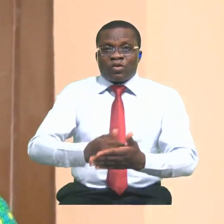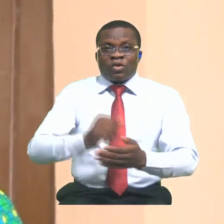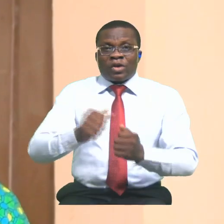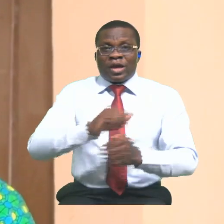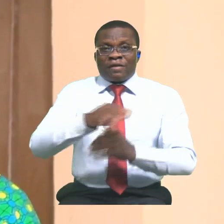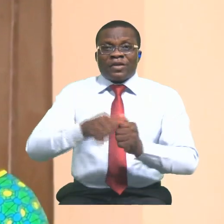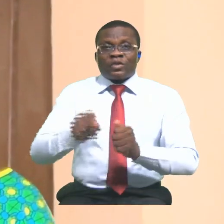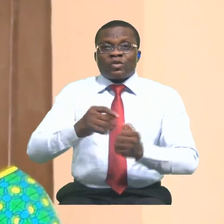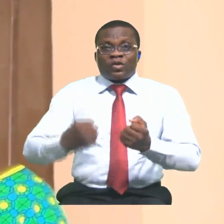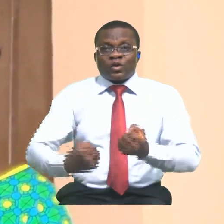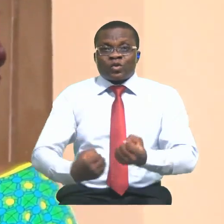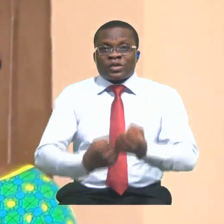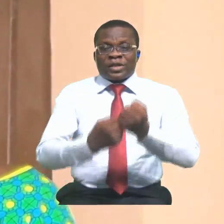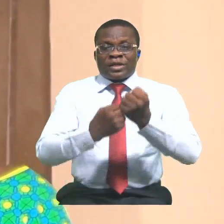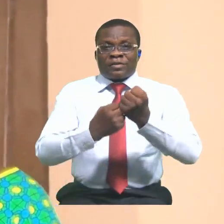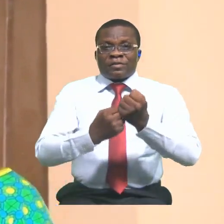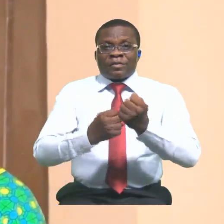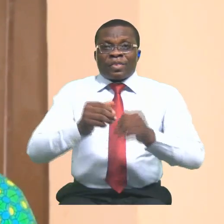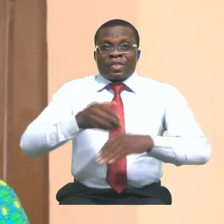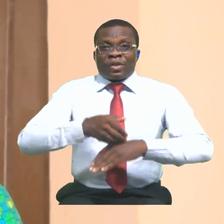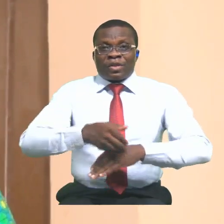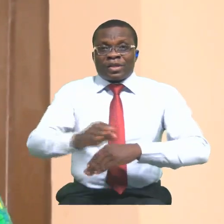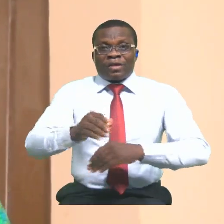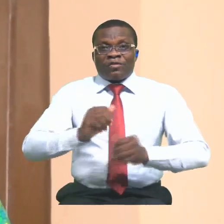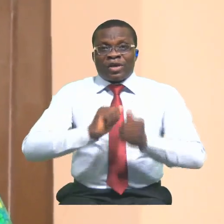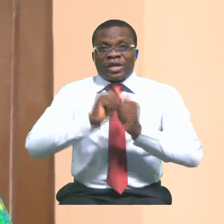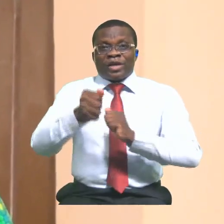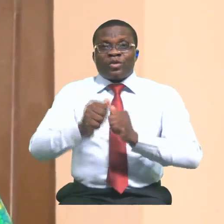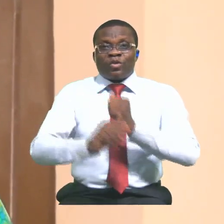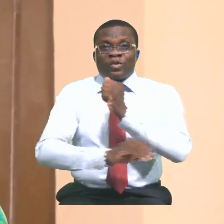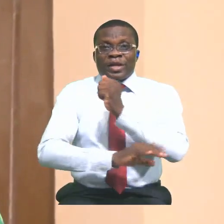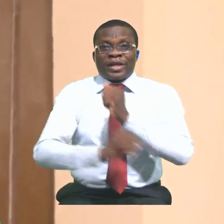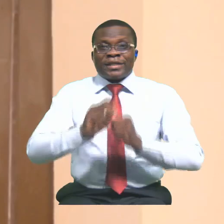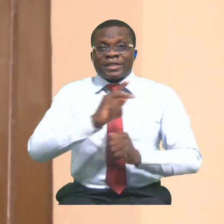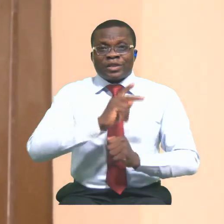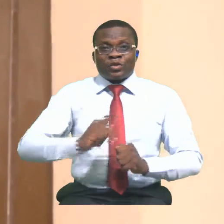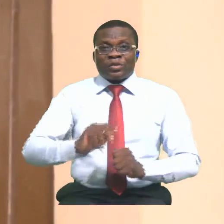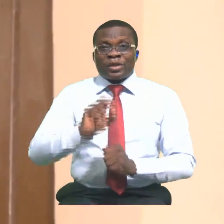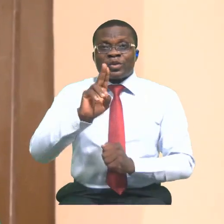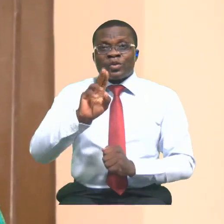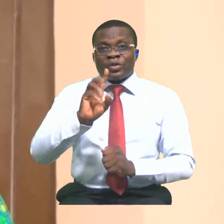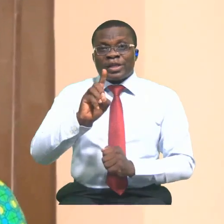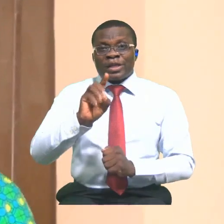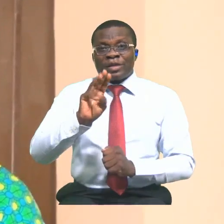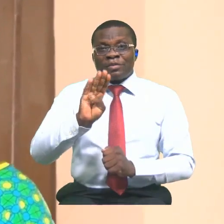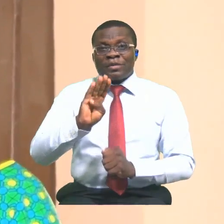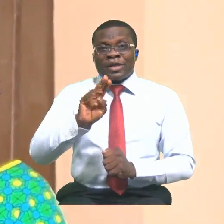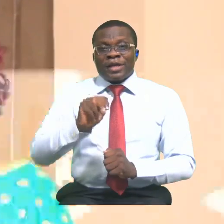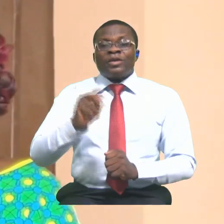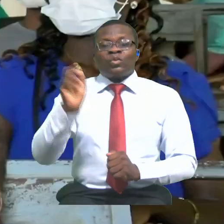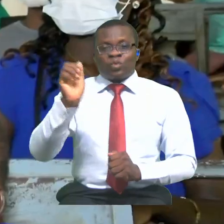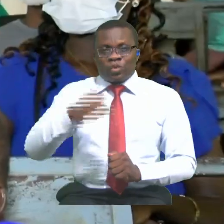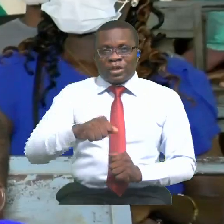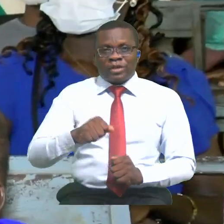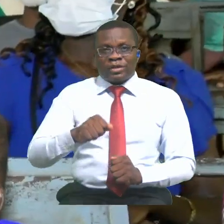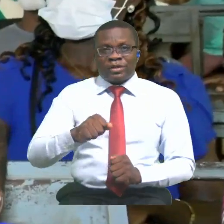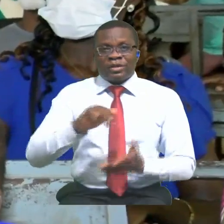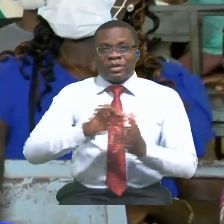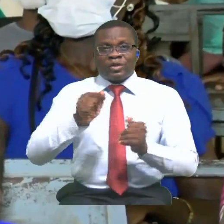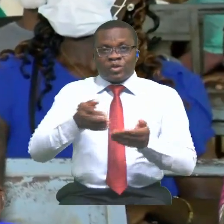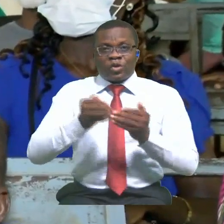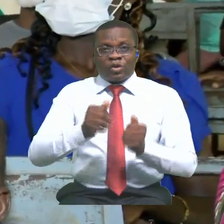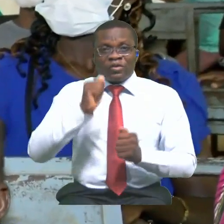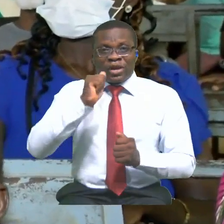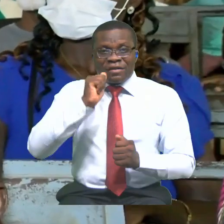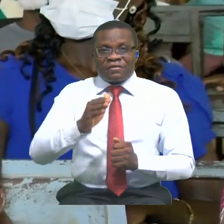votre soutien d'envoyer loin les racines du parti UDBN. Oui, ce que veut la